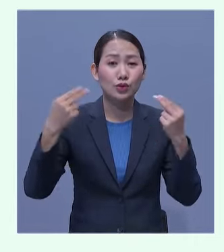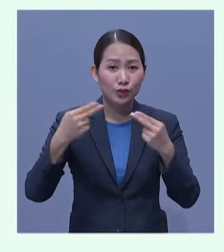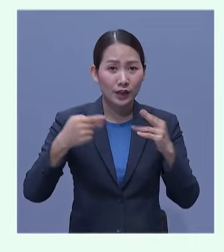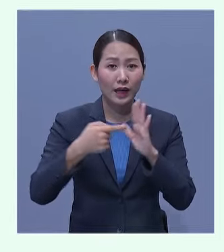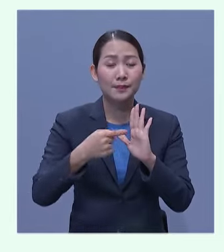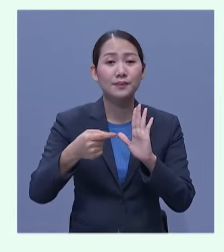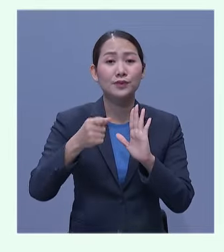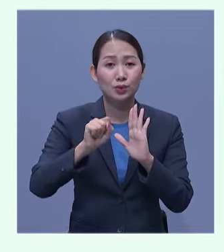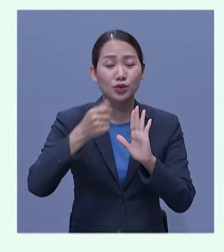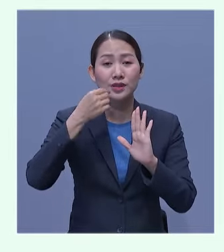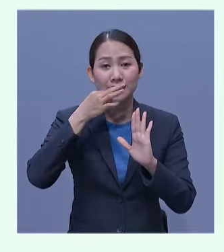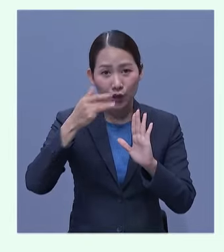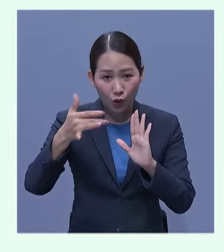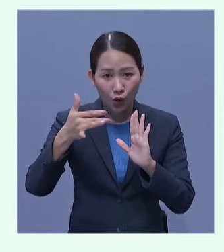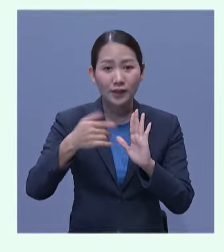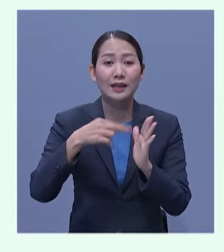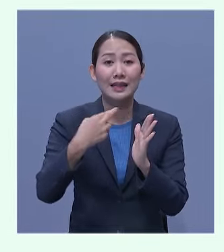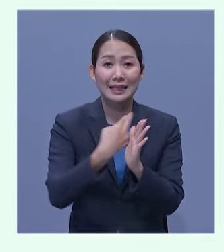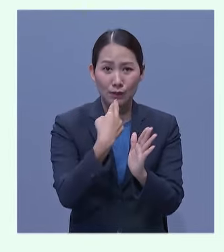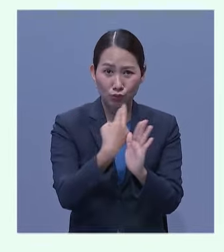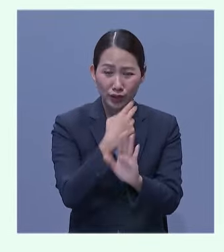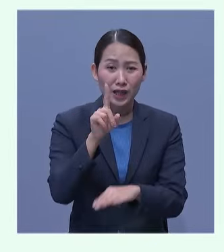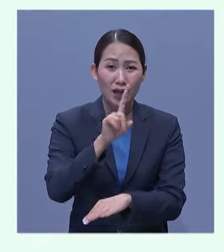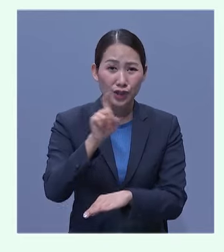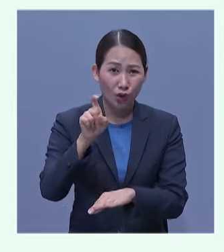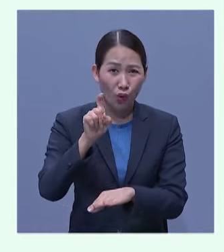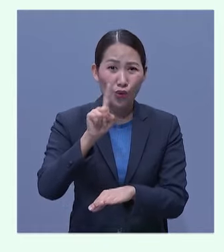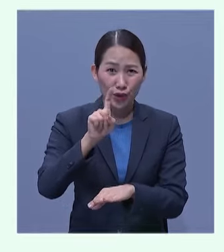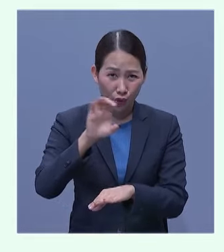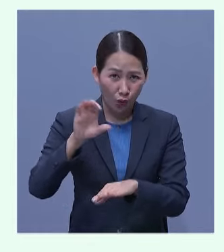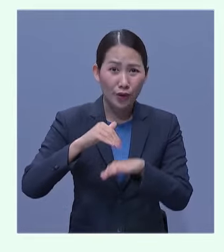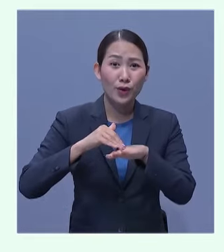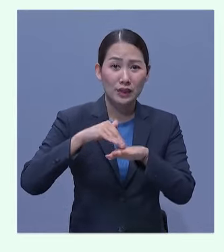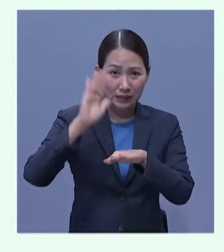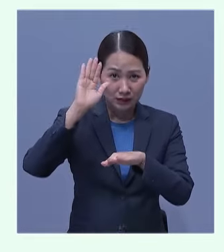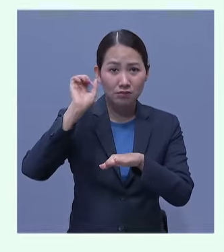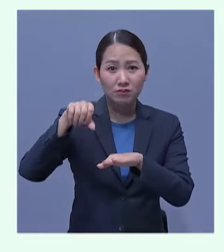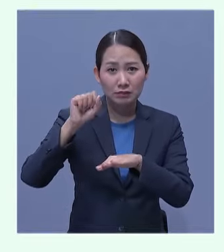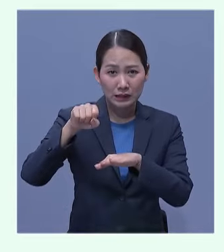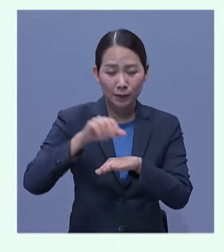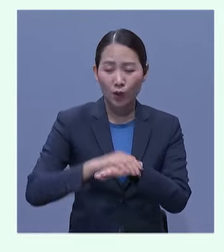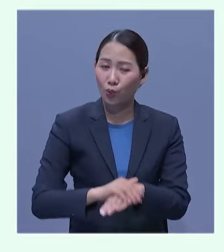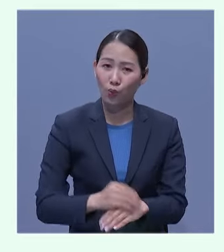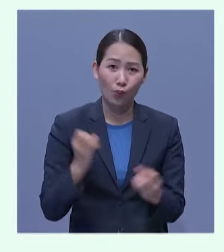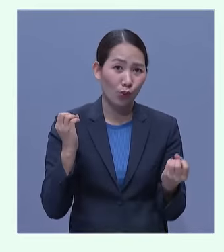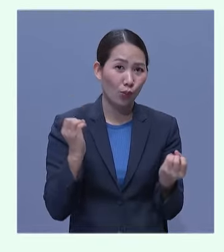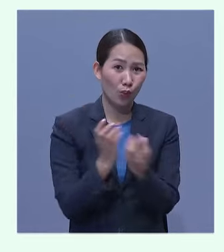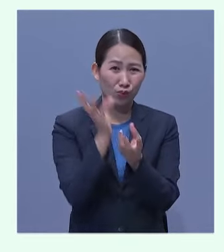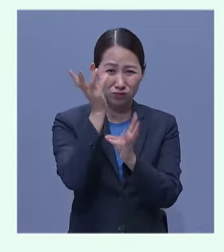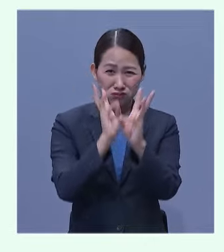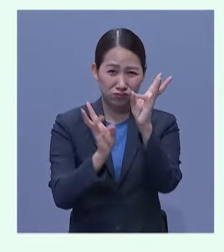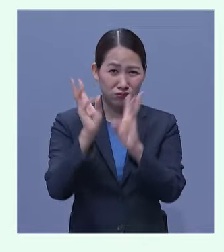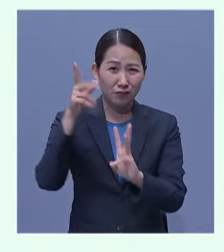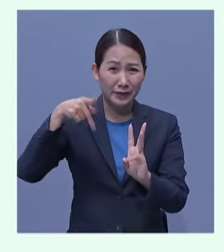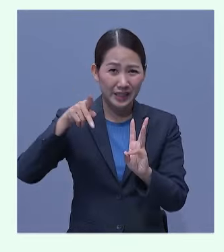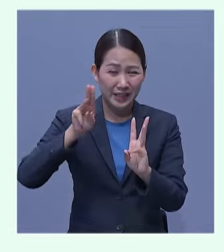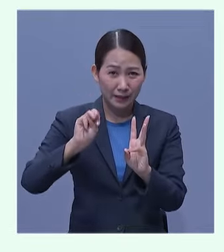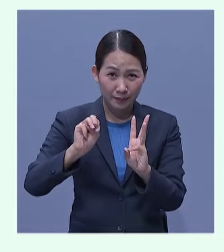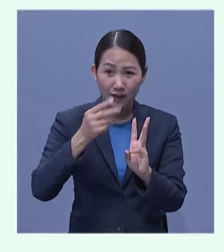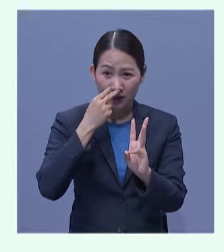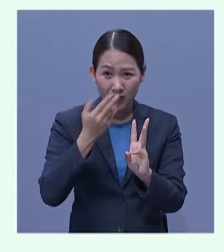ราชบุรีทะลุร้อยนะครับอืโอ้โหนี่ไม่ใช่สถานการณ์ปกติแล้วนะครับนี่วิกฤตแล้วเหมือนกันนะครับเนี่ยนี่แล้วดูด้านข้างๆ